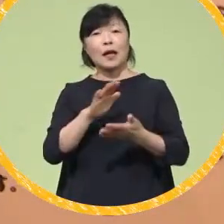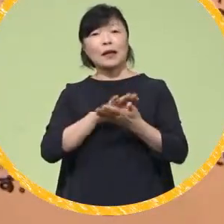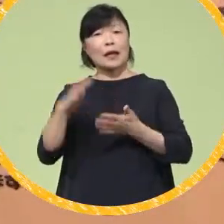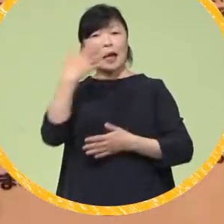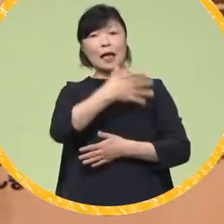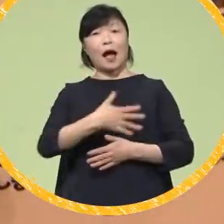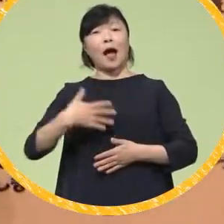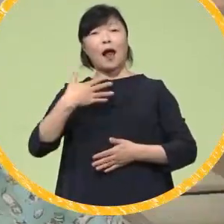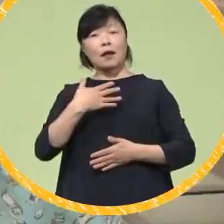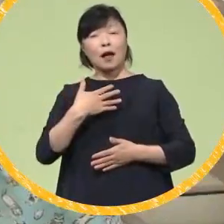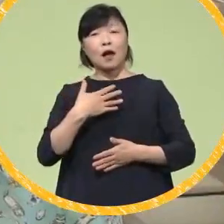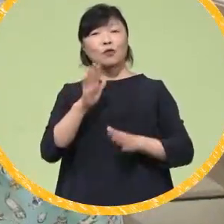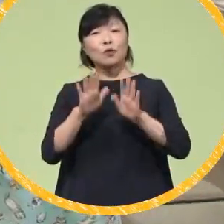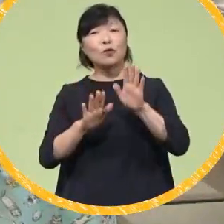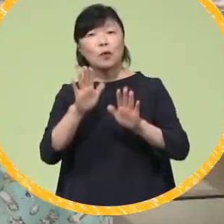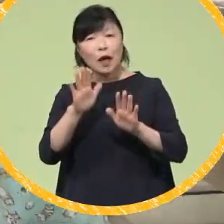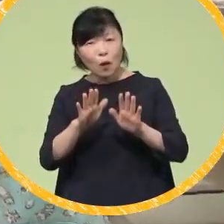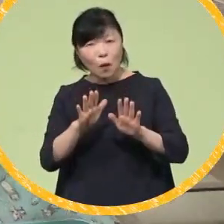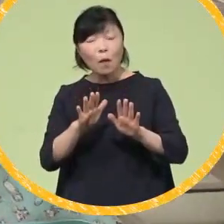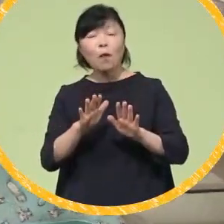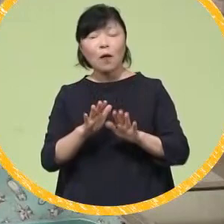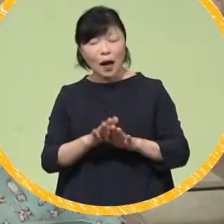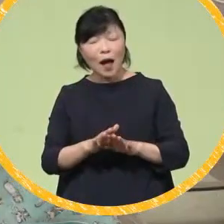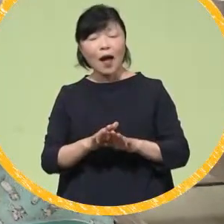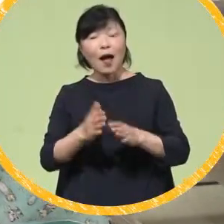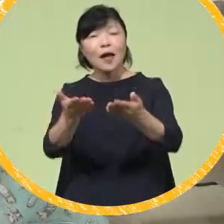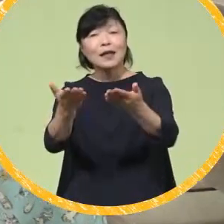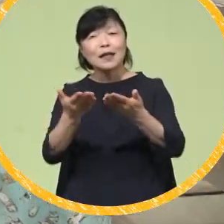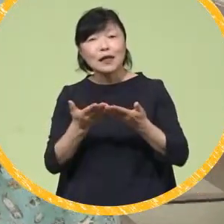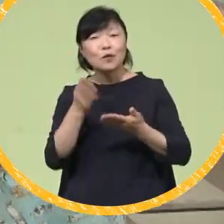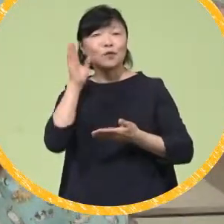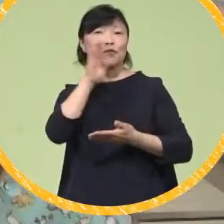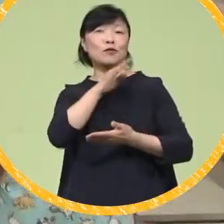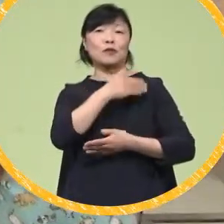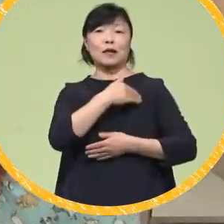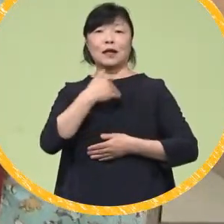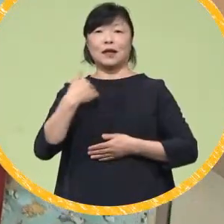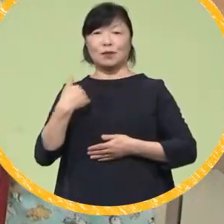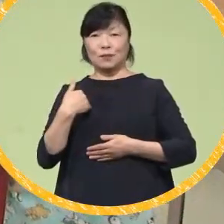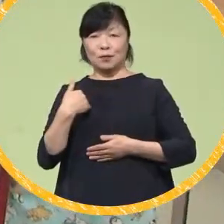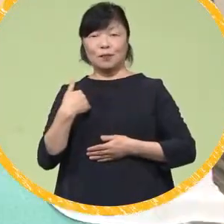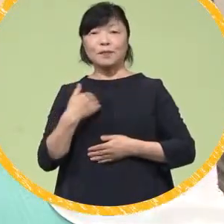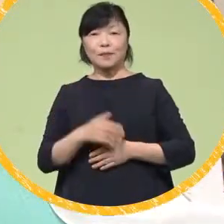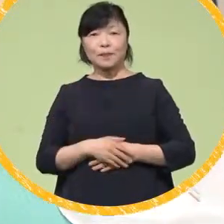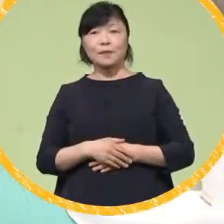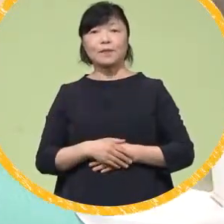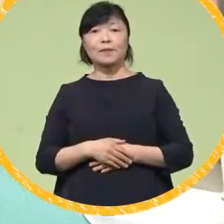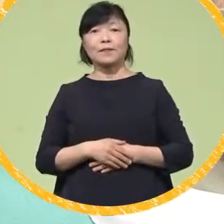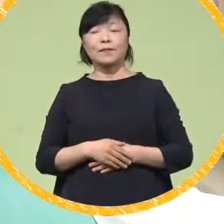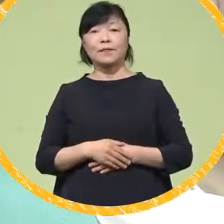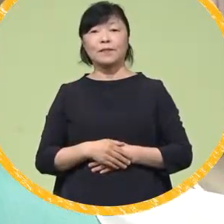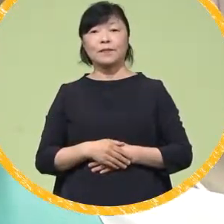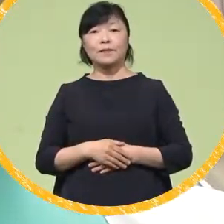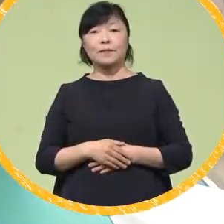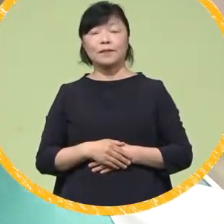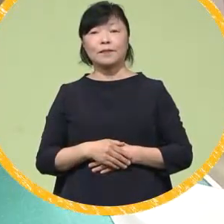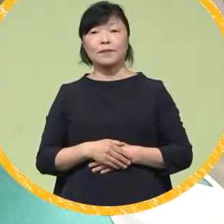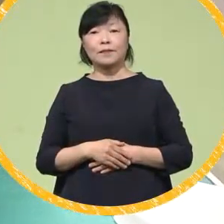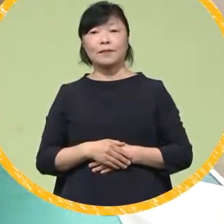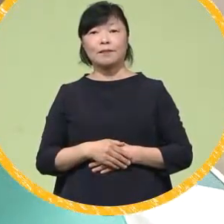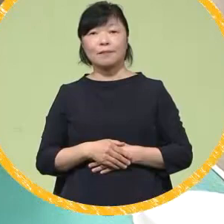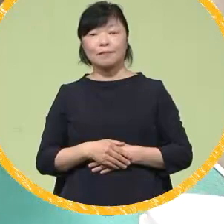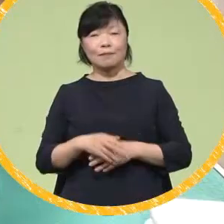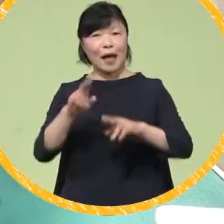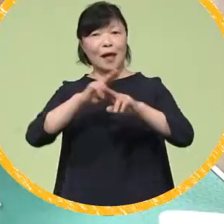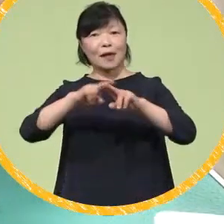状態の方が、うん、皆さんね、その引き取りやすいとか、そういうこともあるんですね。 それでは